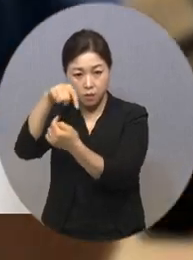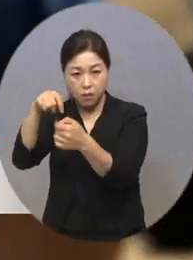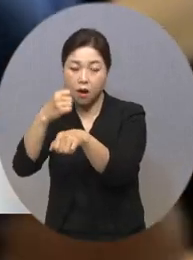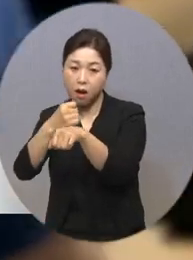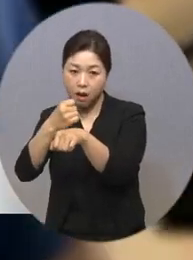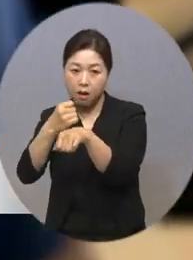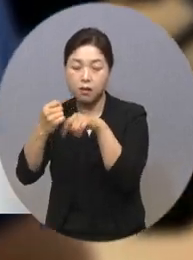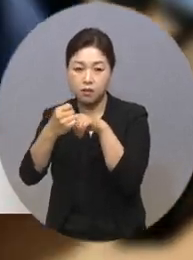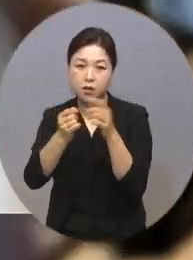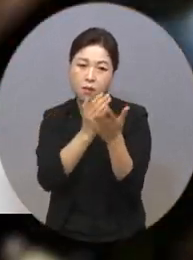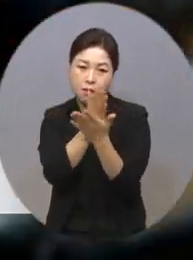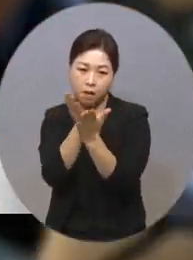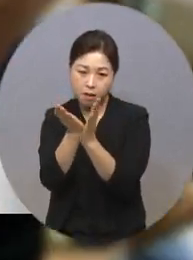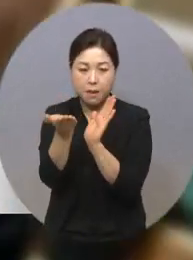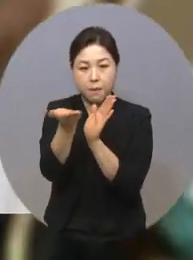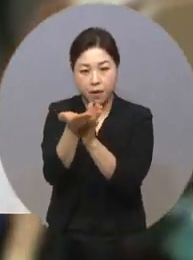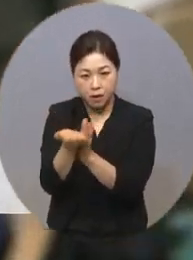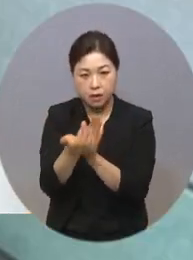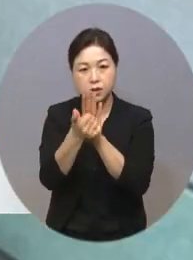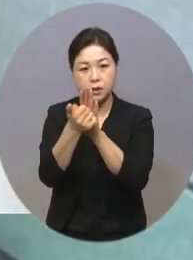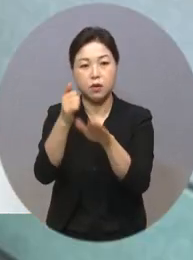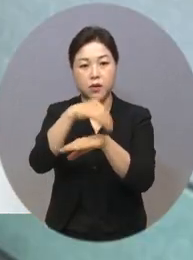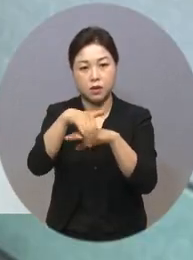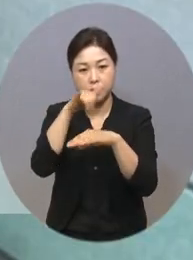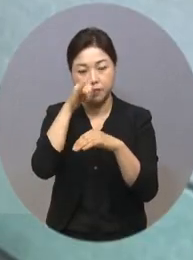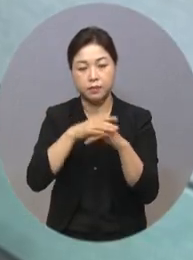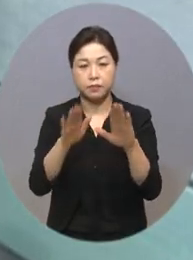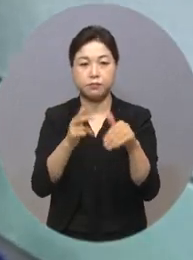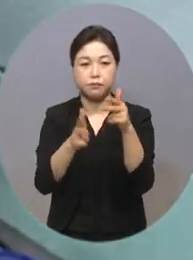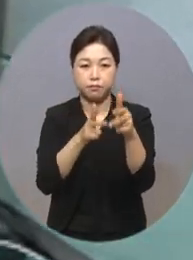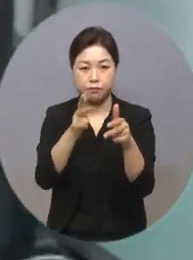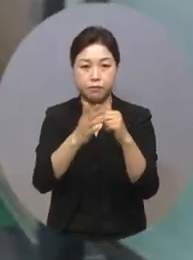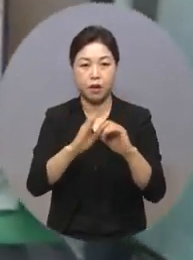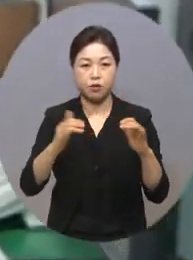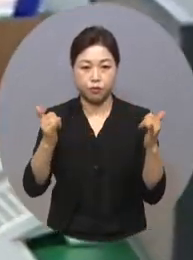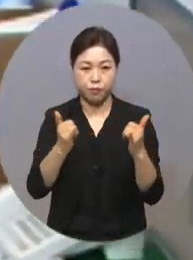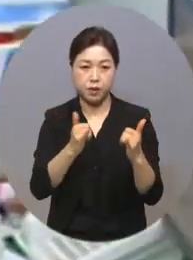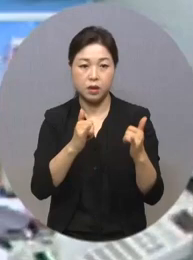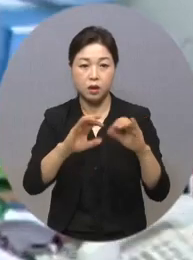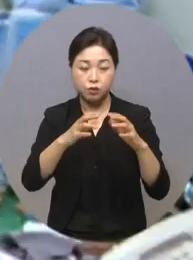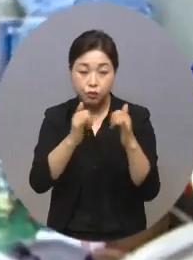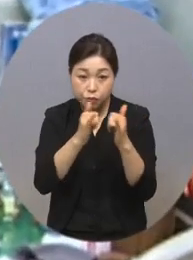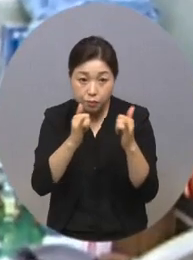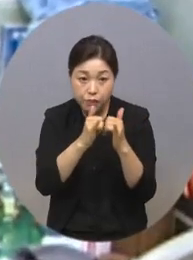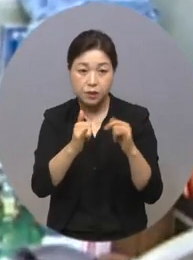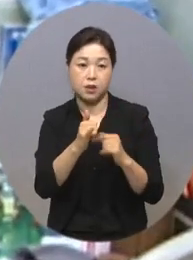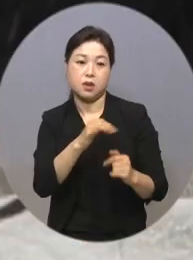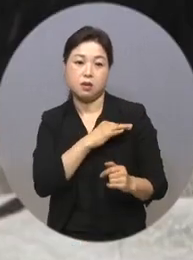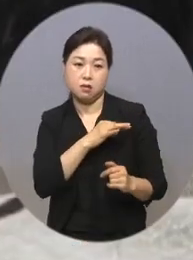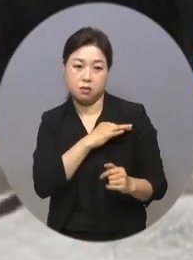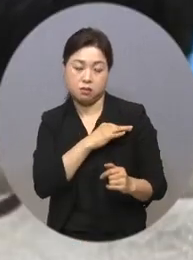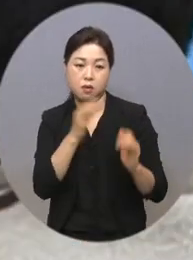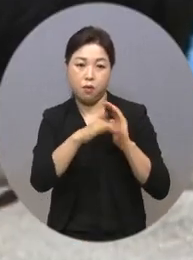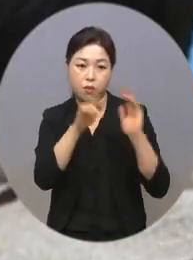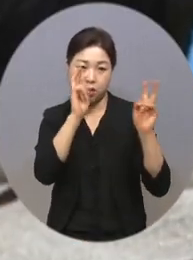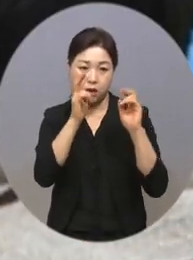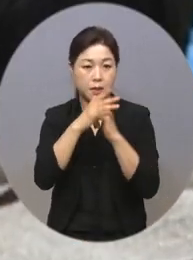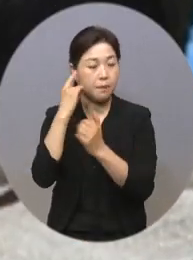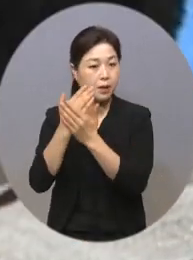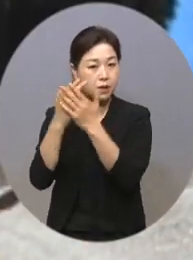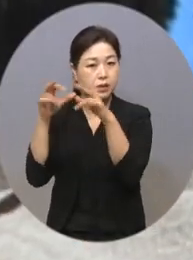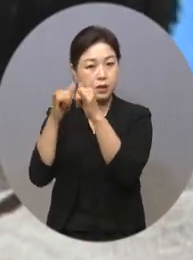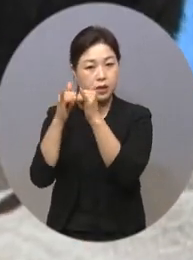체계적인 지원을 펼칠 예정입니다. 이번 사업에 대해 국민연금공단은 발달장애인의 재산을 안전하게